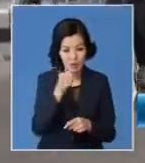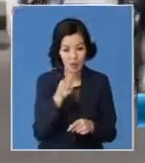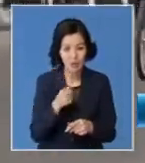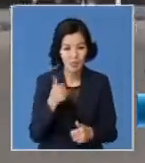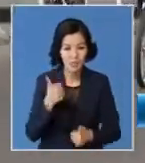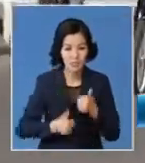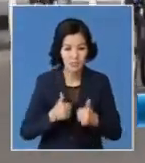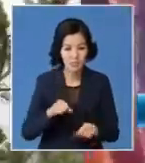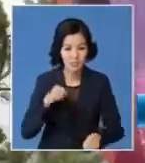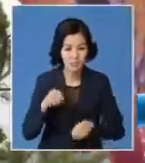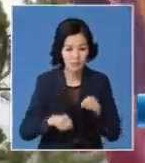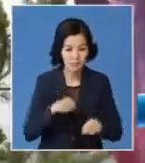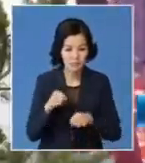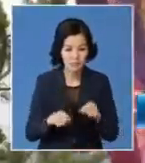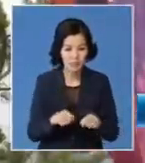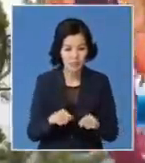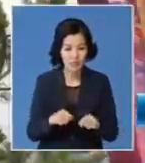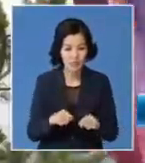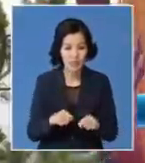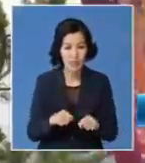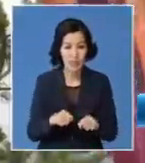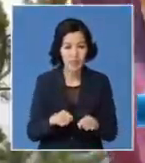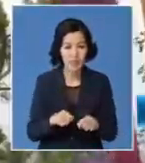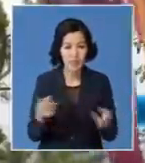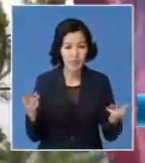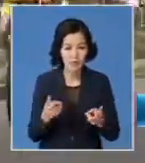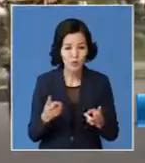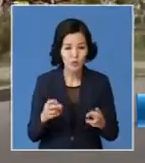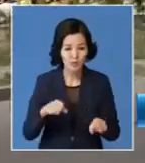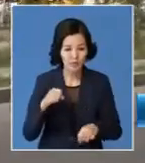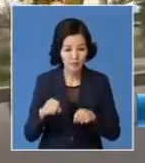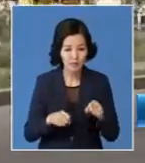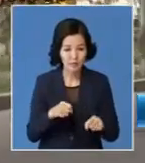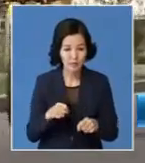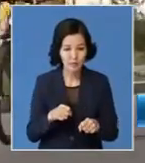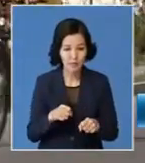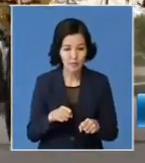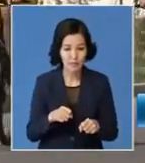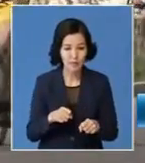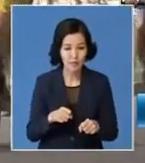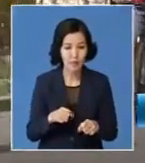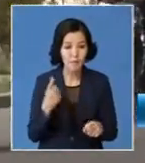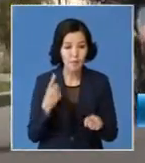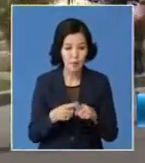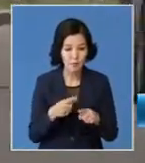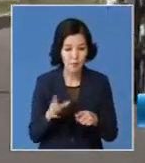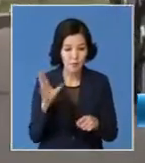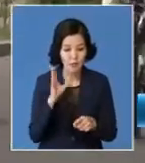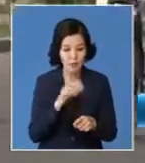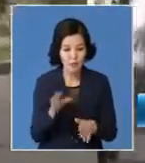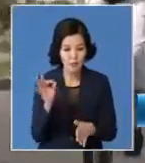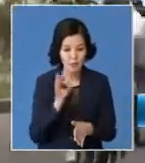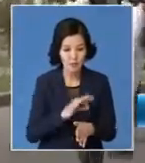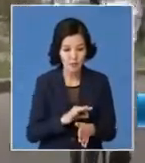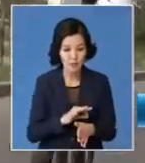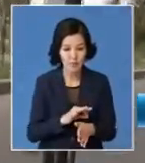состязаться на велосипедах. Для этого ни много ни мало нужен двухколесный товарищ и навык вождения. Плюсов в этом они видят немало. Отметим